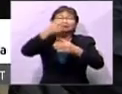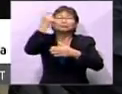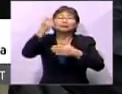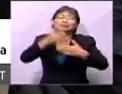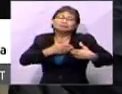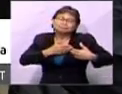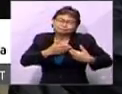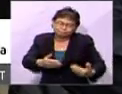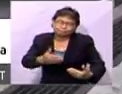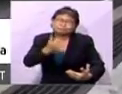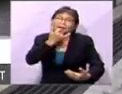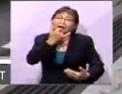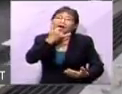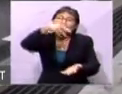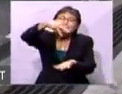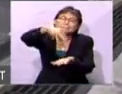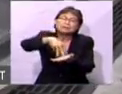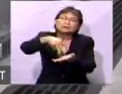bersalah.